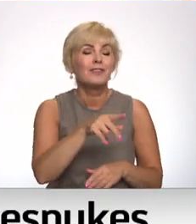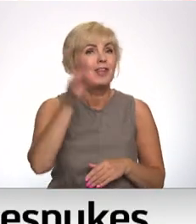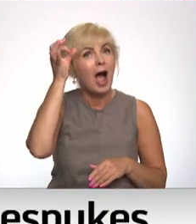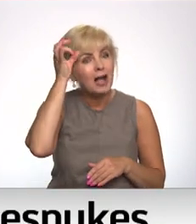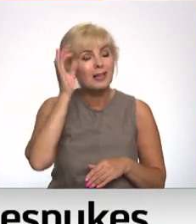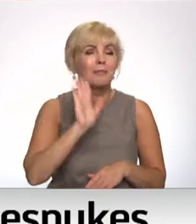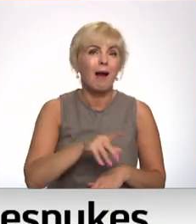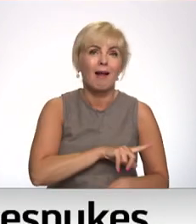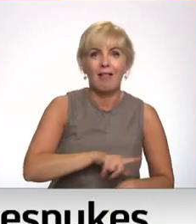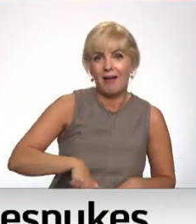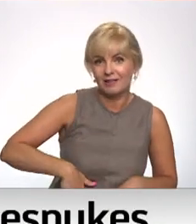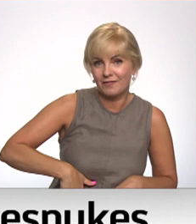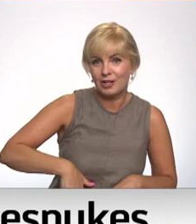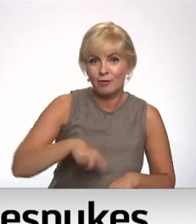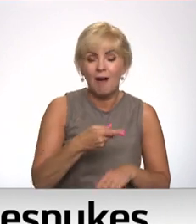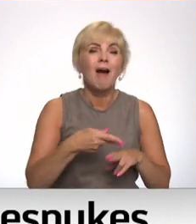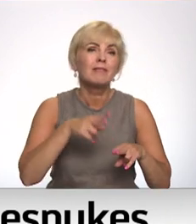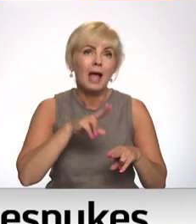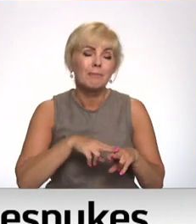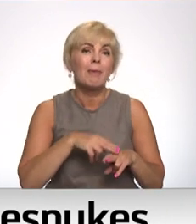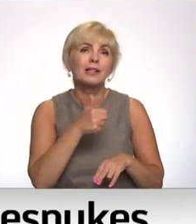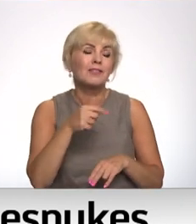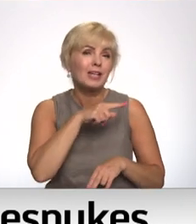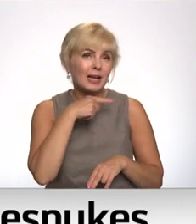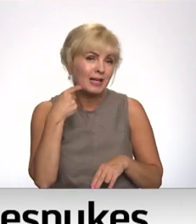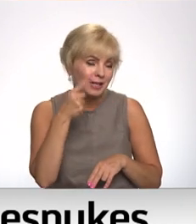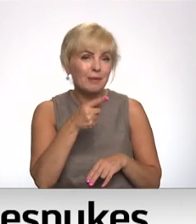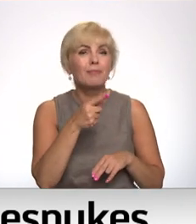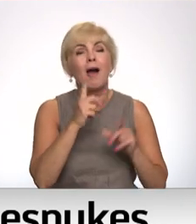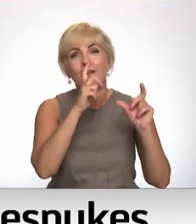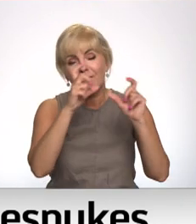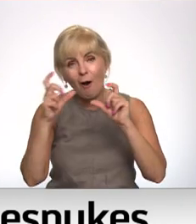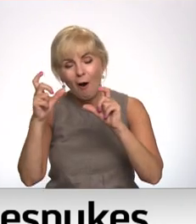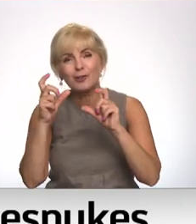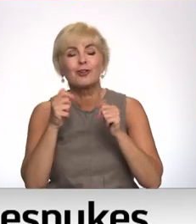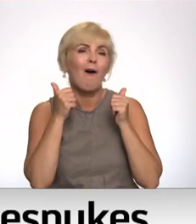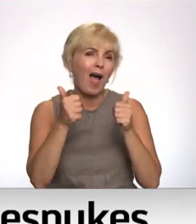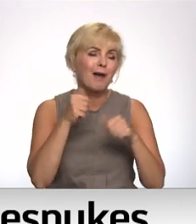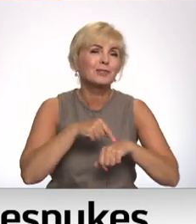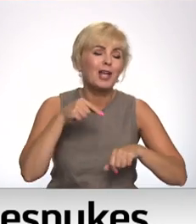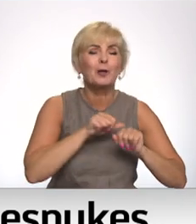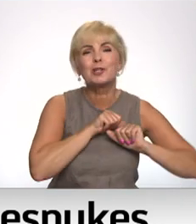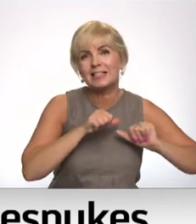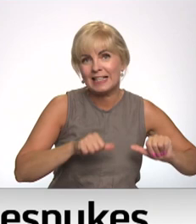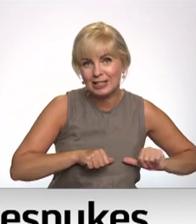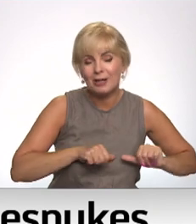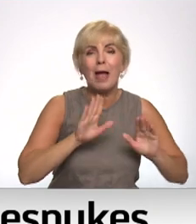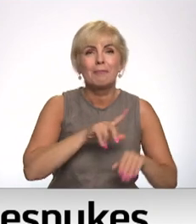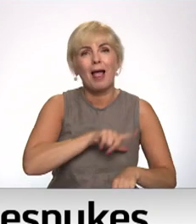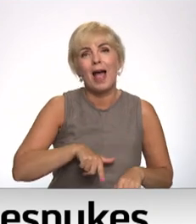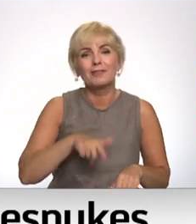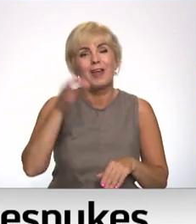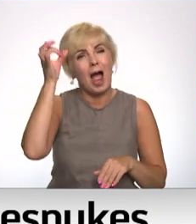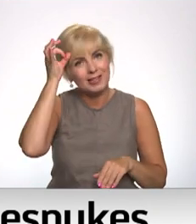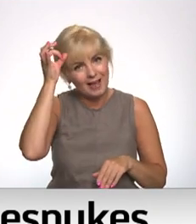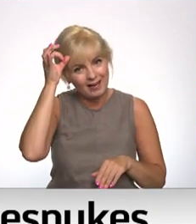vispār par Latviju kā tādu. Tāpēc gribās, lai viņi noķer to mūsu to foršo sajūtu, to sirsnību, lai viņi pēc tam arī par Latviju atcerās kaut